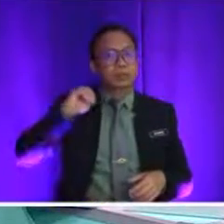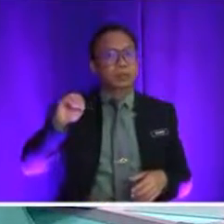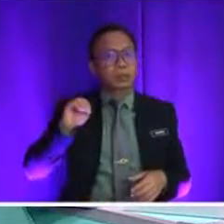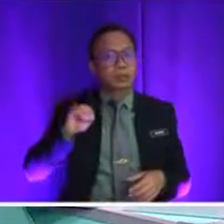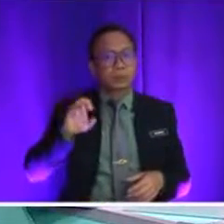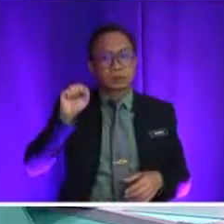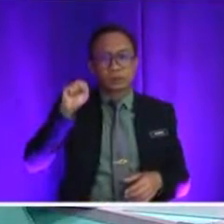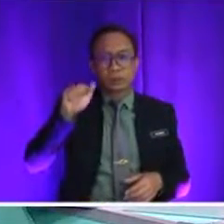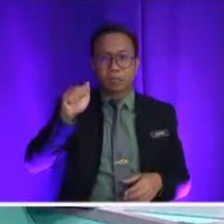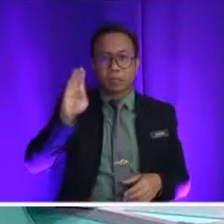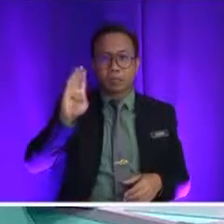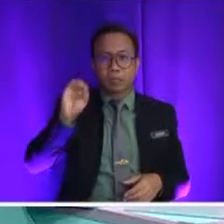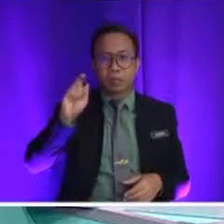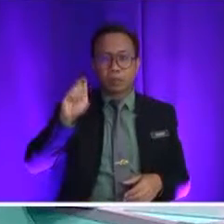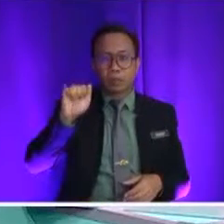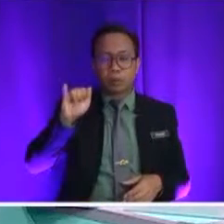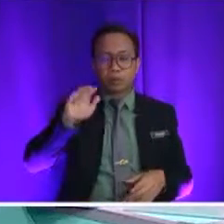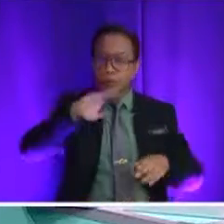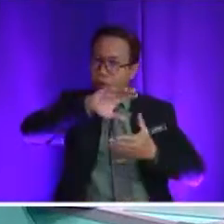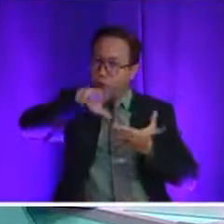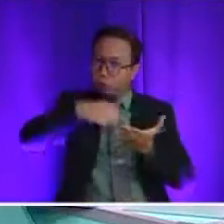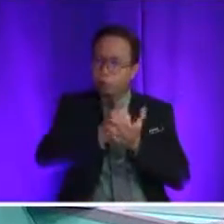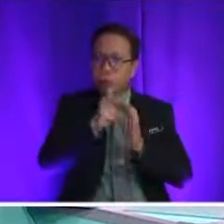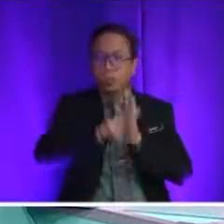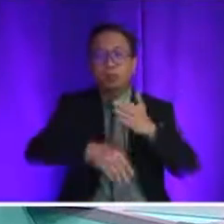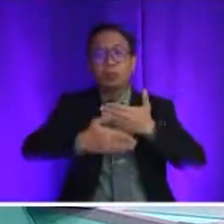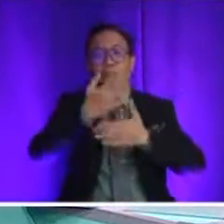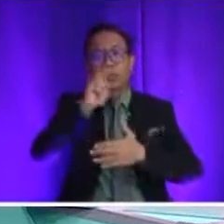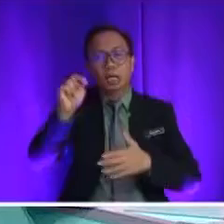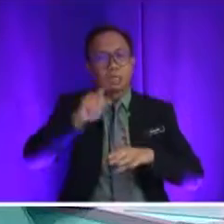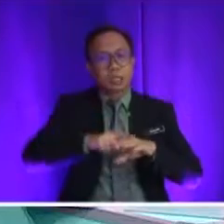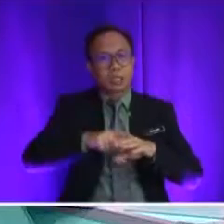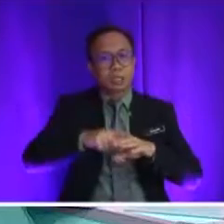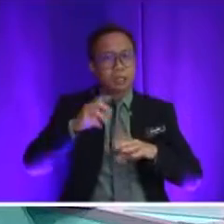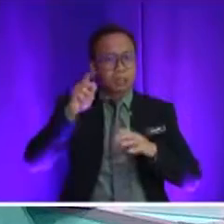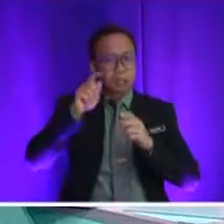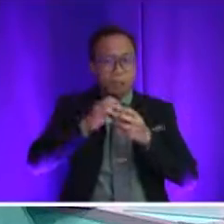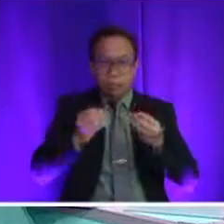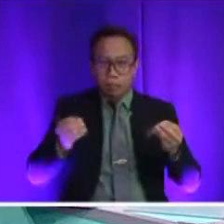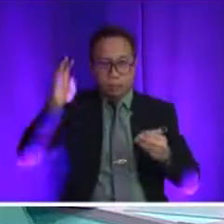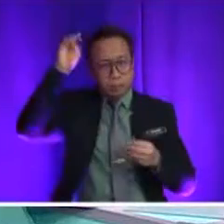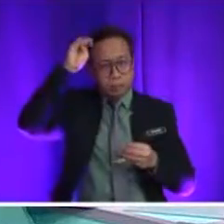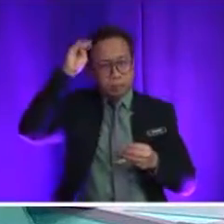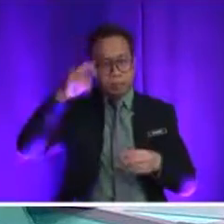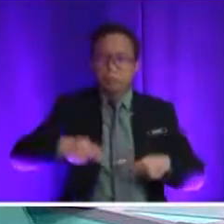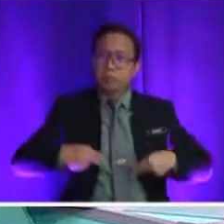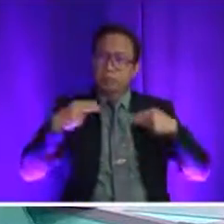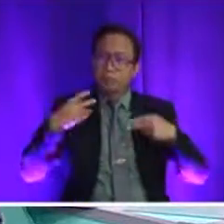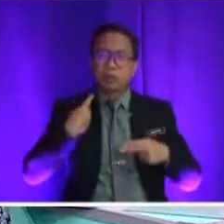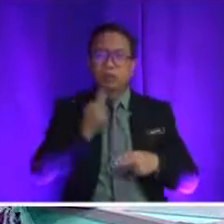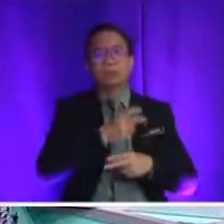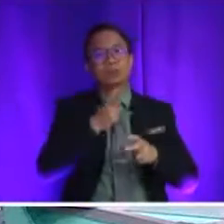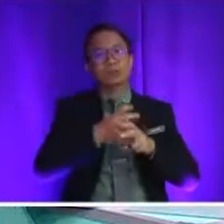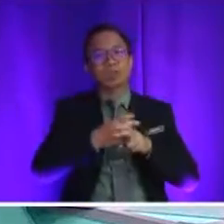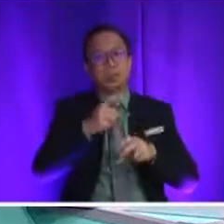seluruh infrastruktur di tanah net Tanah Melayu dan menjejaskan kehidupan sehari-hari Bina kemudahan awalnya